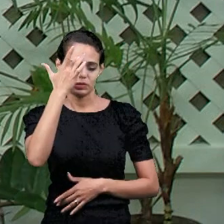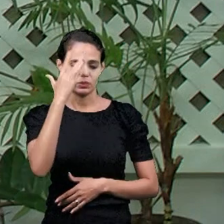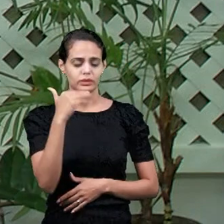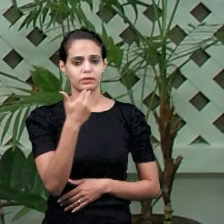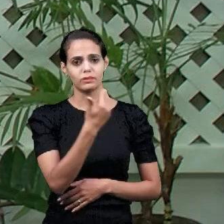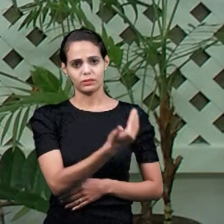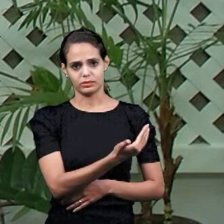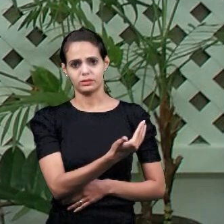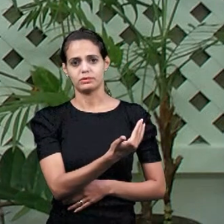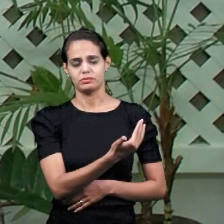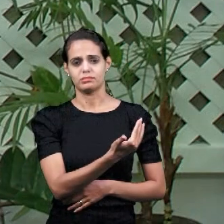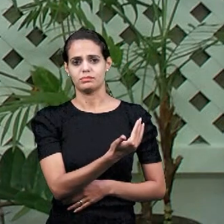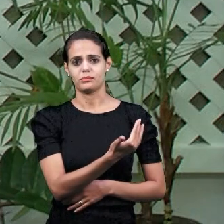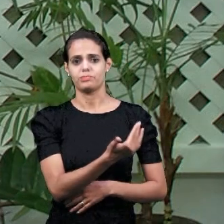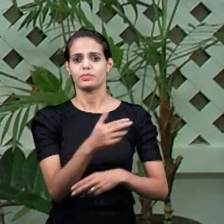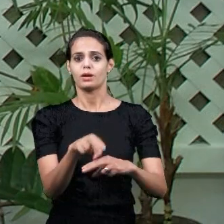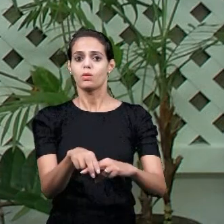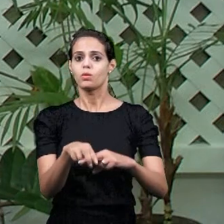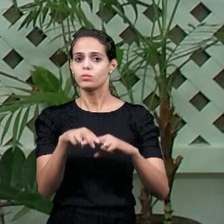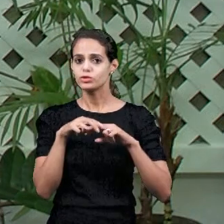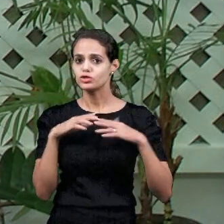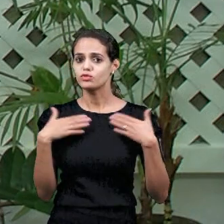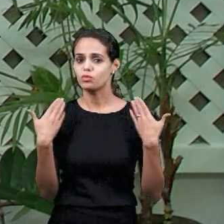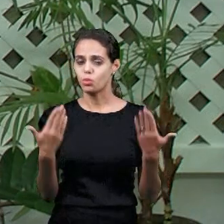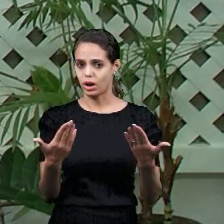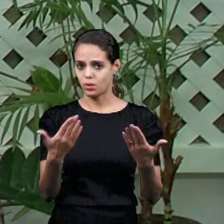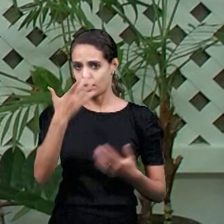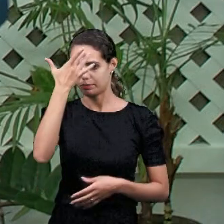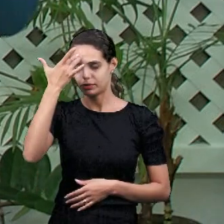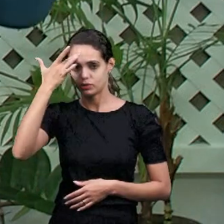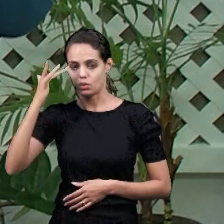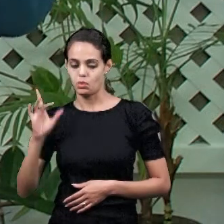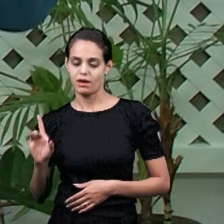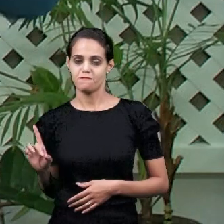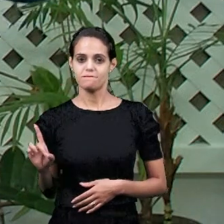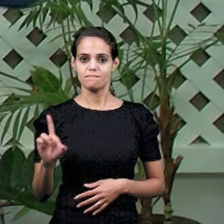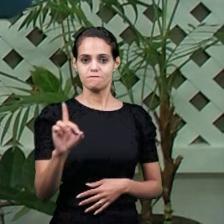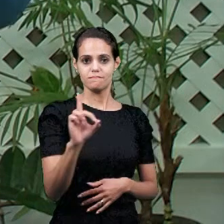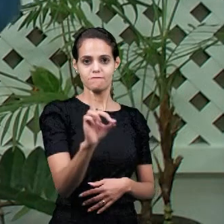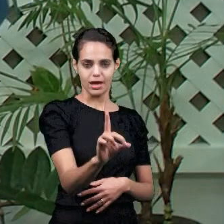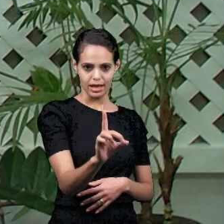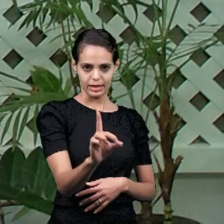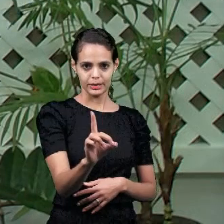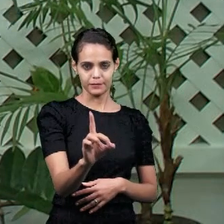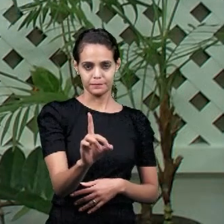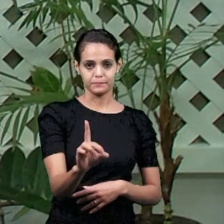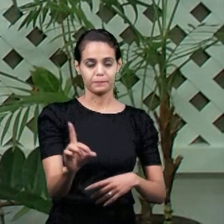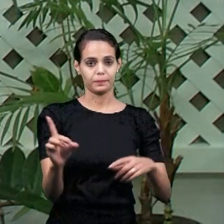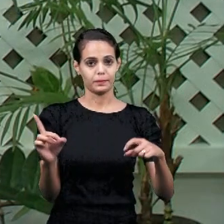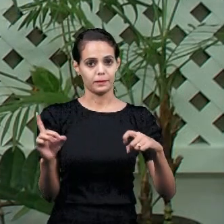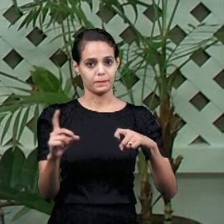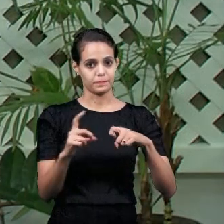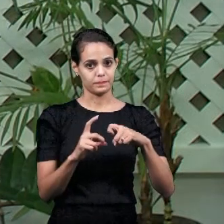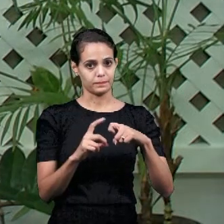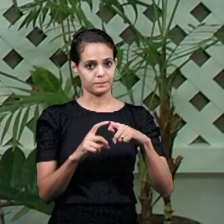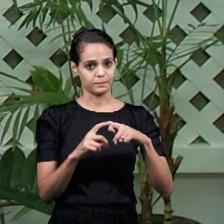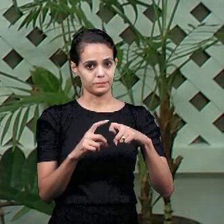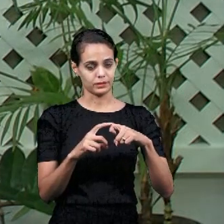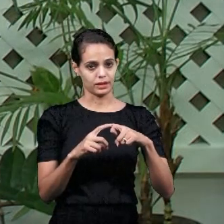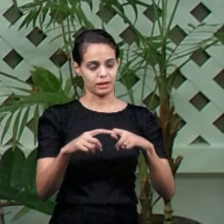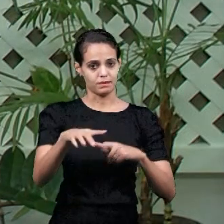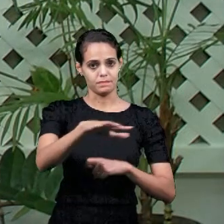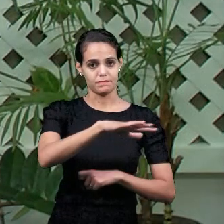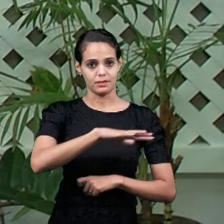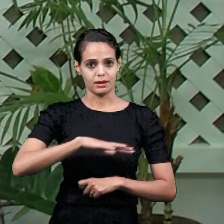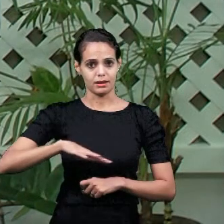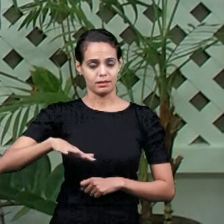l'hôpital, les médecins sont très occupés et avec beaucoup de